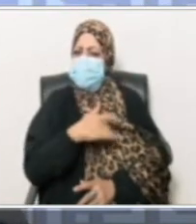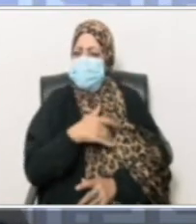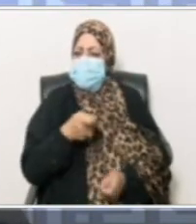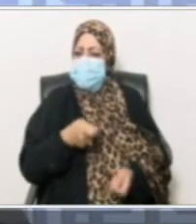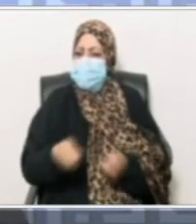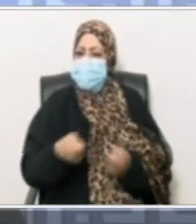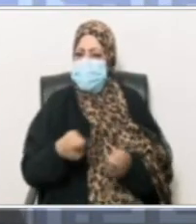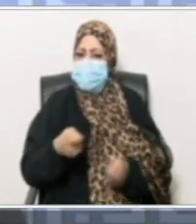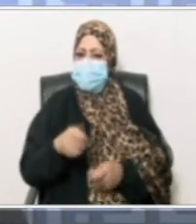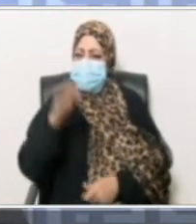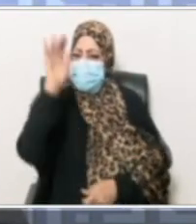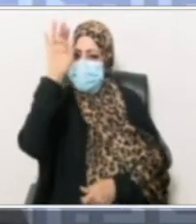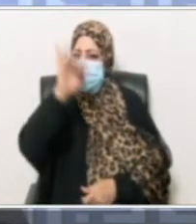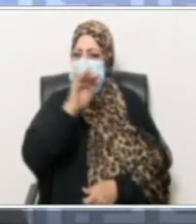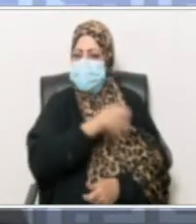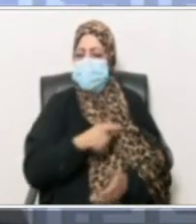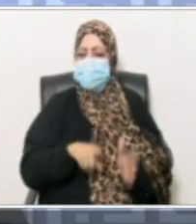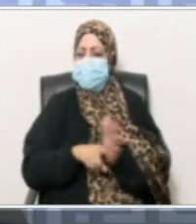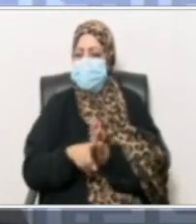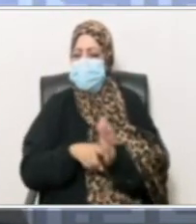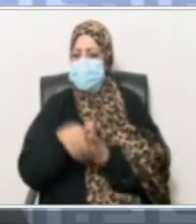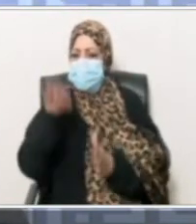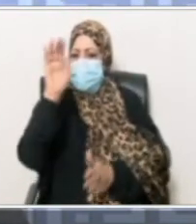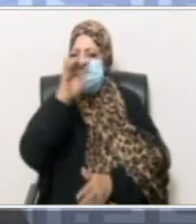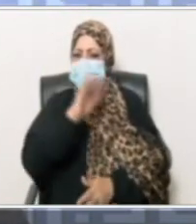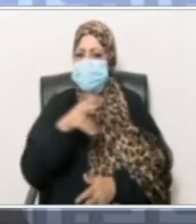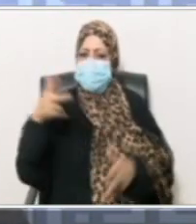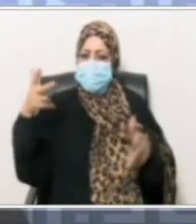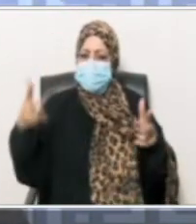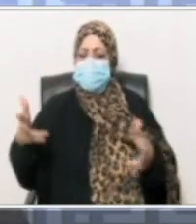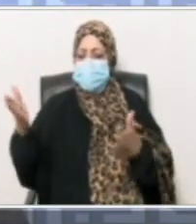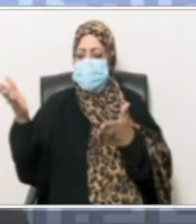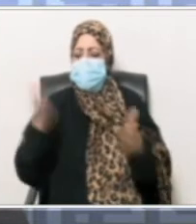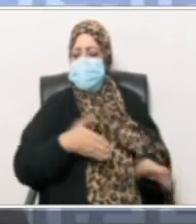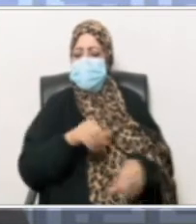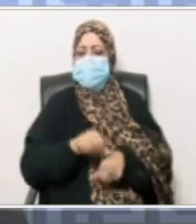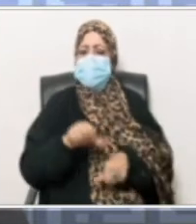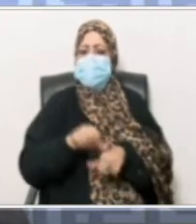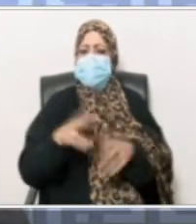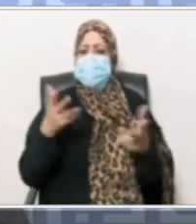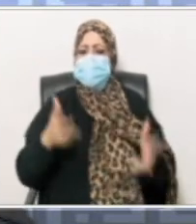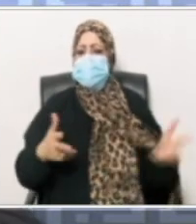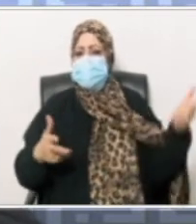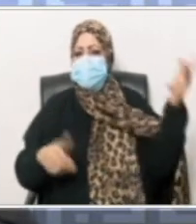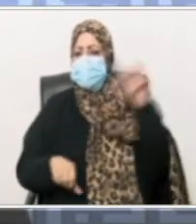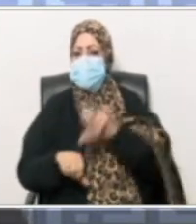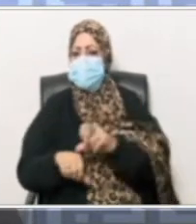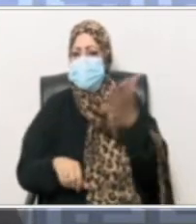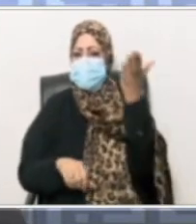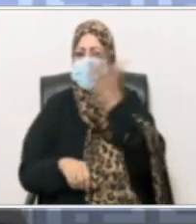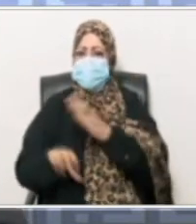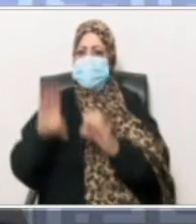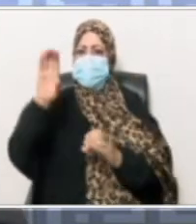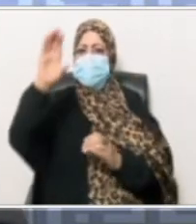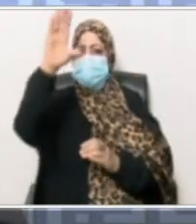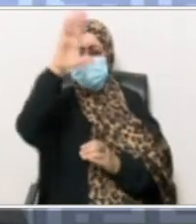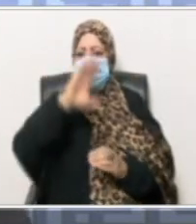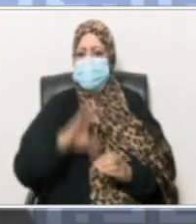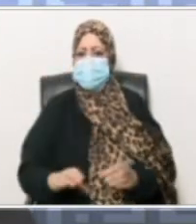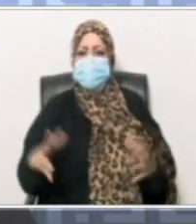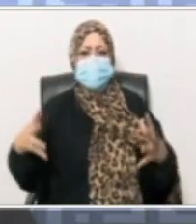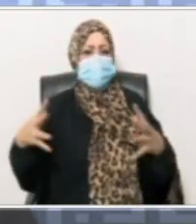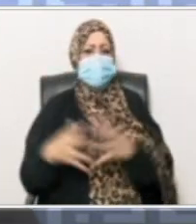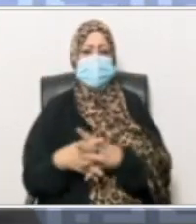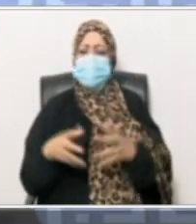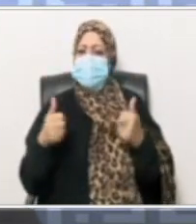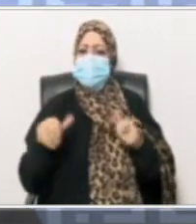أهل الشرق يتفضل لطرابلس، وأي أهل من حد من طرابلس يتفضل في الجنوب، وفي الجنوب يتفضل الشرق، وفي ما تطير عليه دبانة. لا